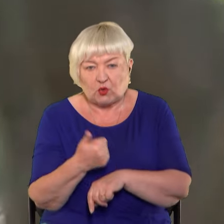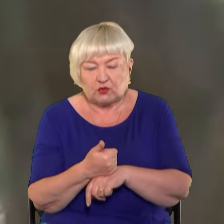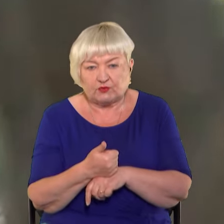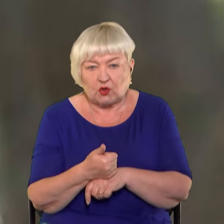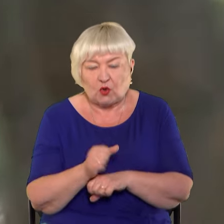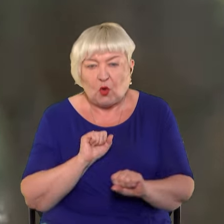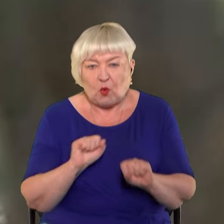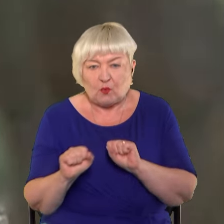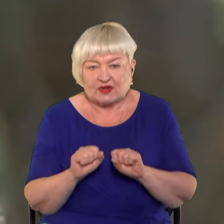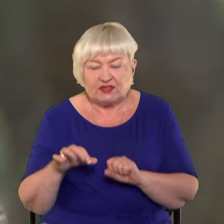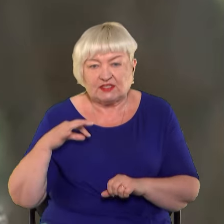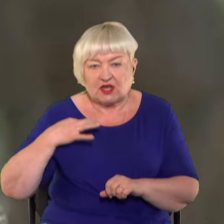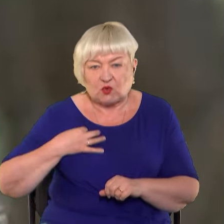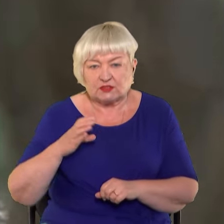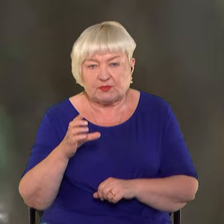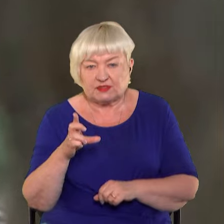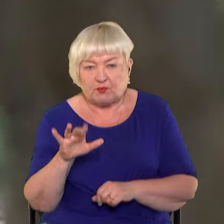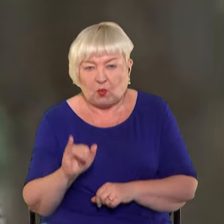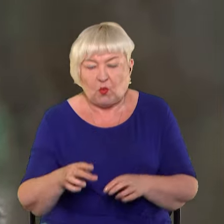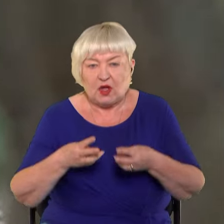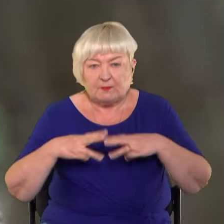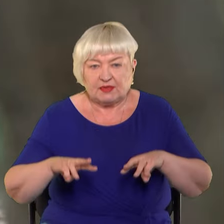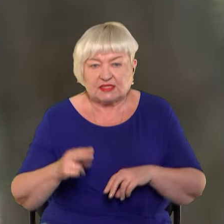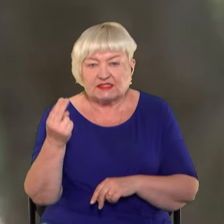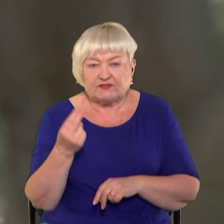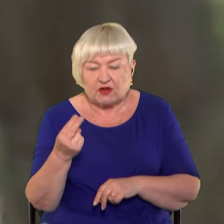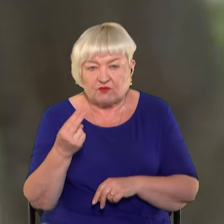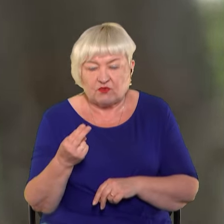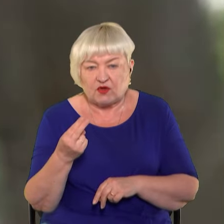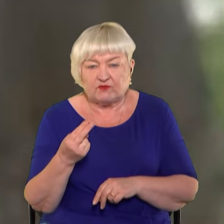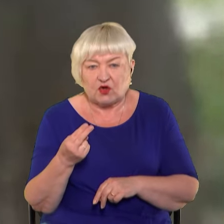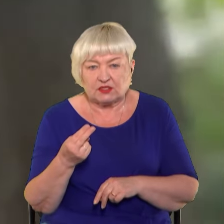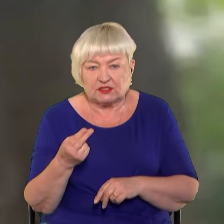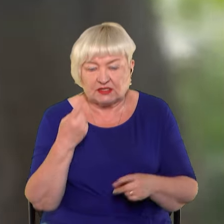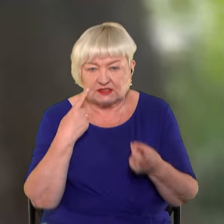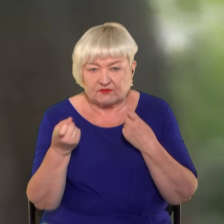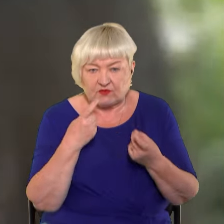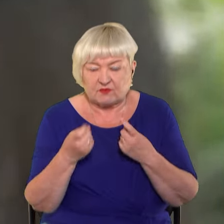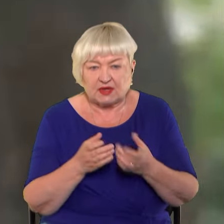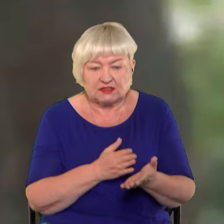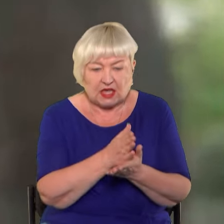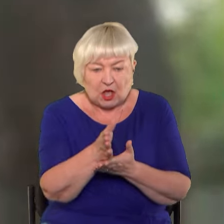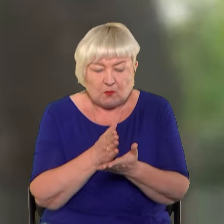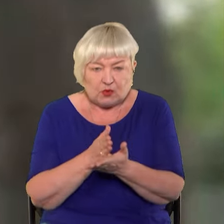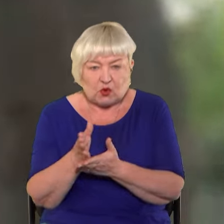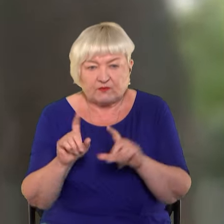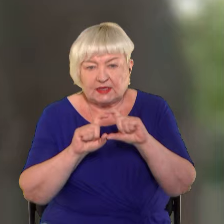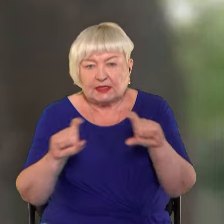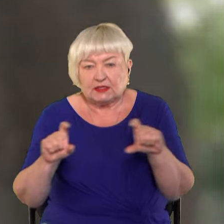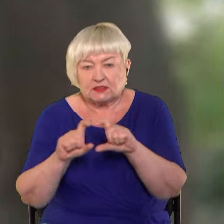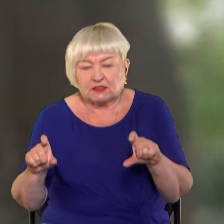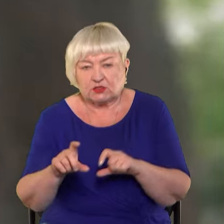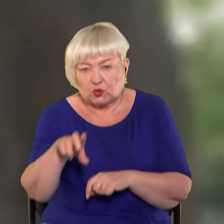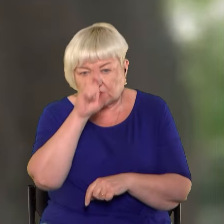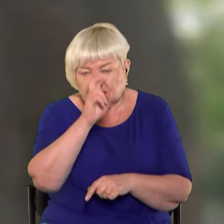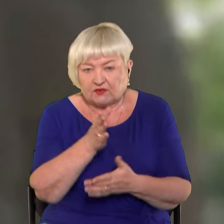управління розвідки, Служби безпеки України, Міністерства цифрової трансформації, профільних інституцій, як там